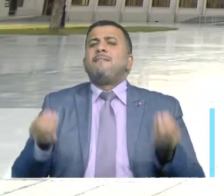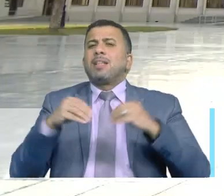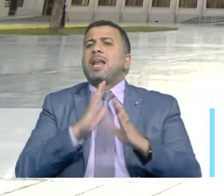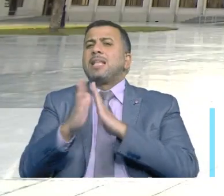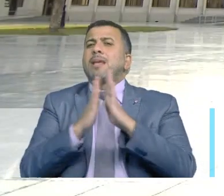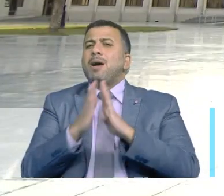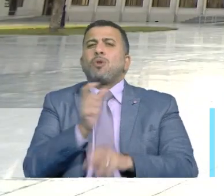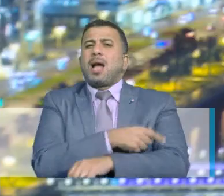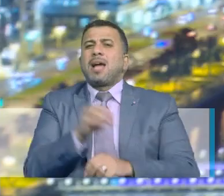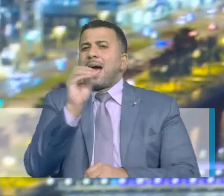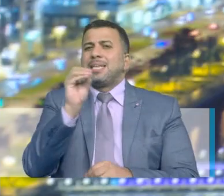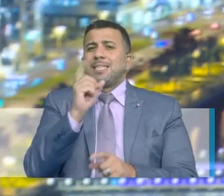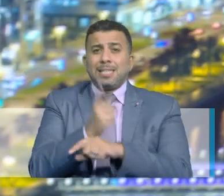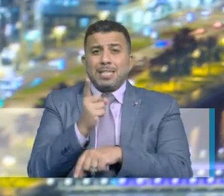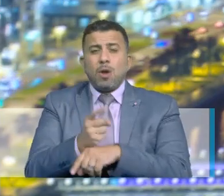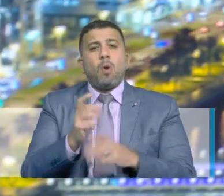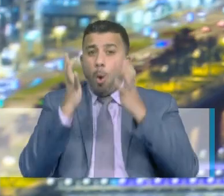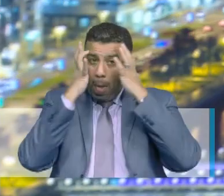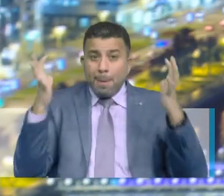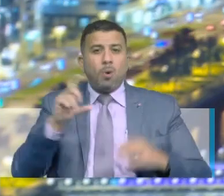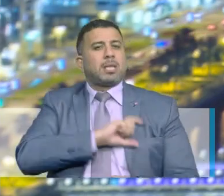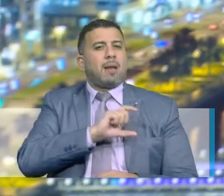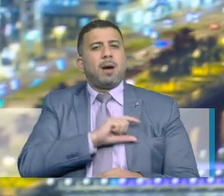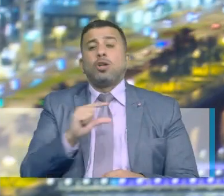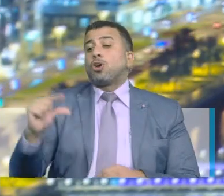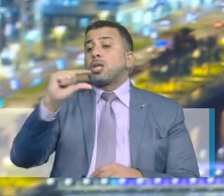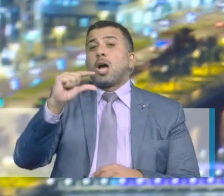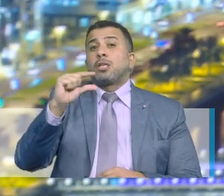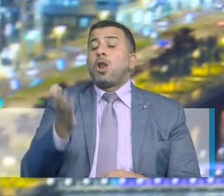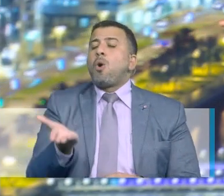فضلا عن تبادل اعضاء هيئه التدريسيه والعلماء وطلبه الدراسات العليا